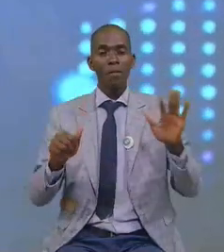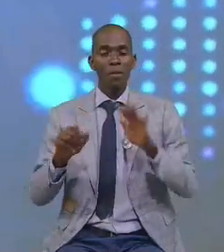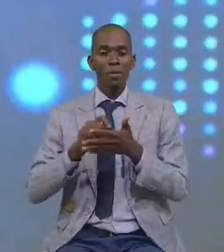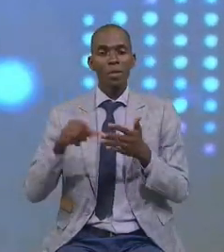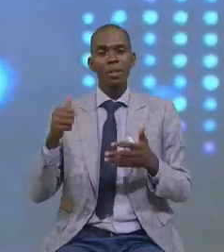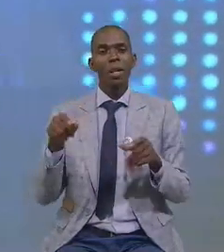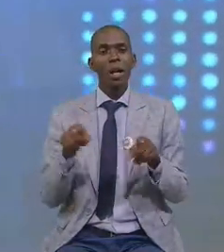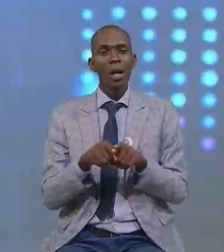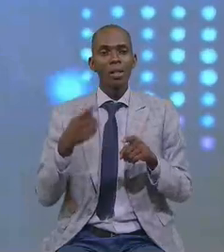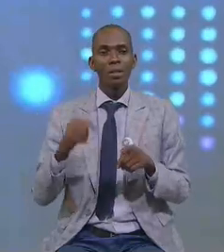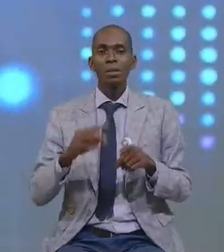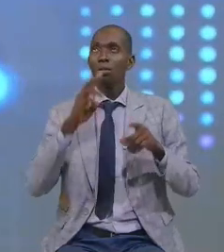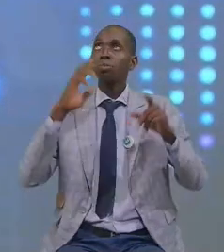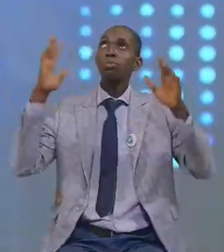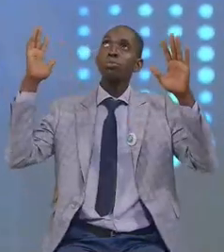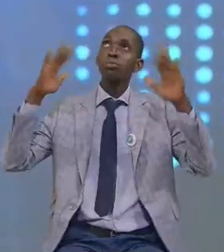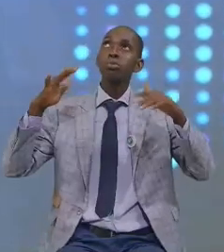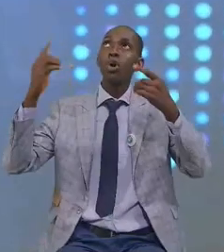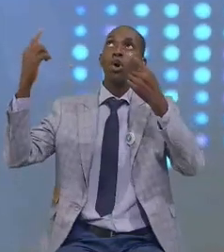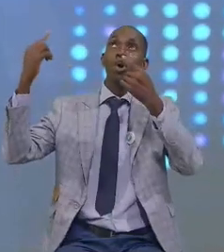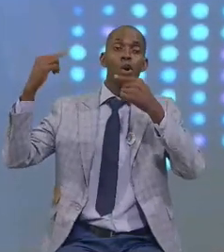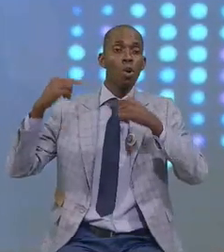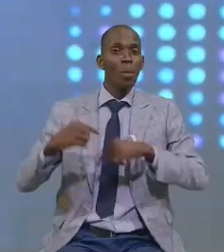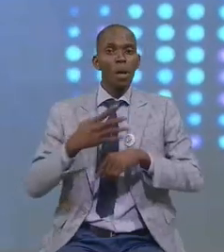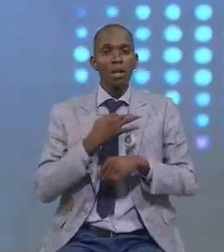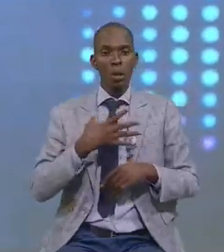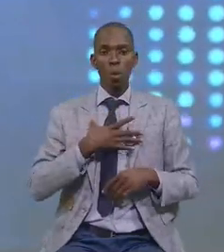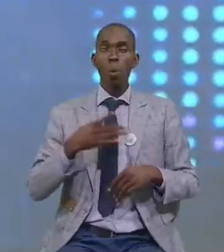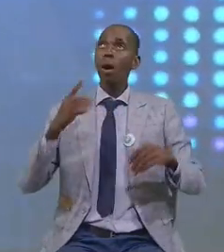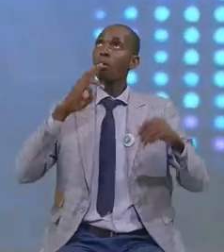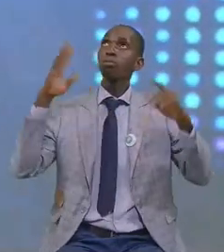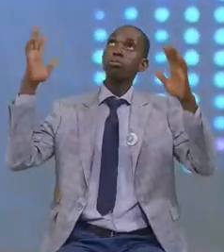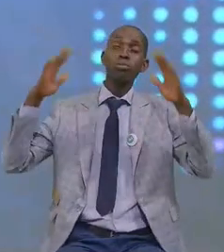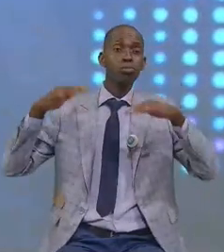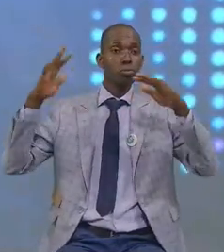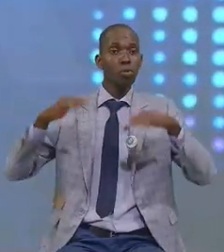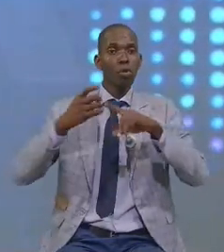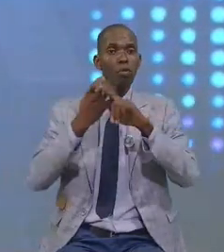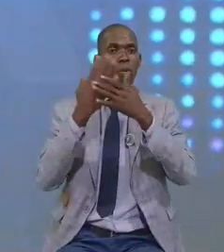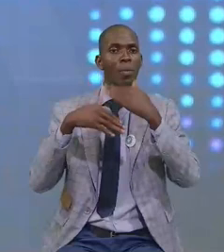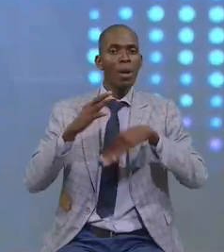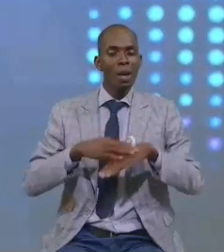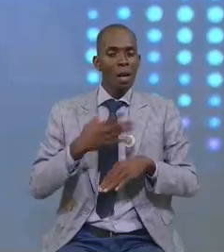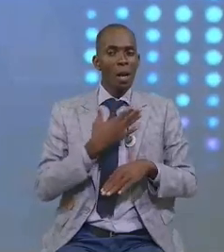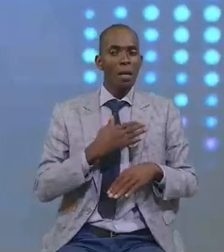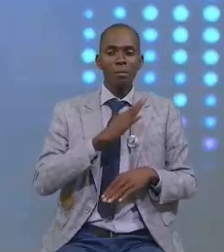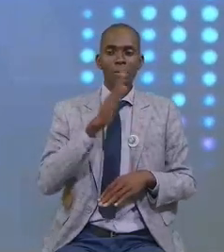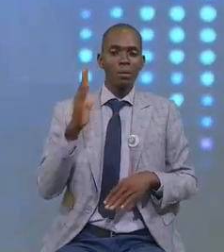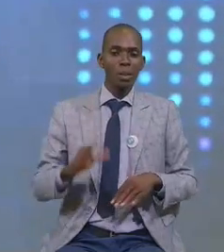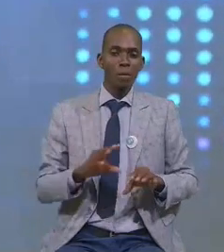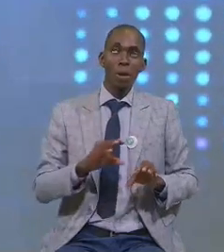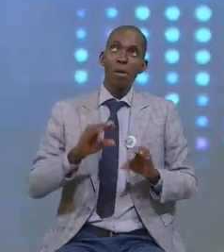Comme la pluie et la neige descendent des cieux et n'y retournent pas